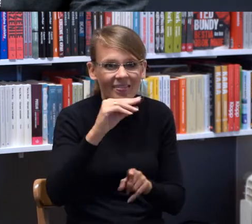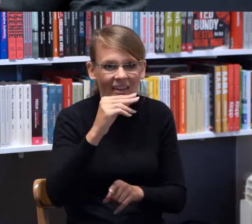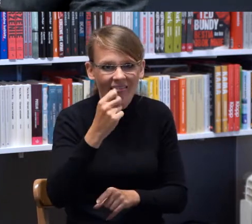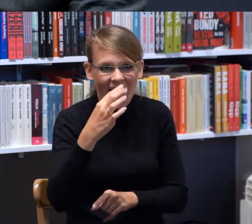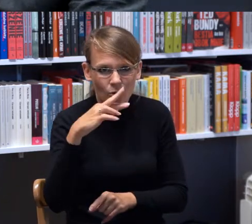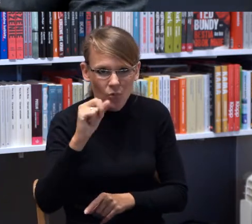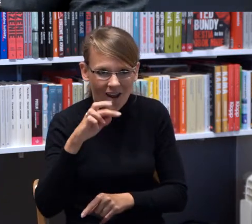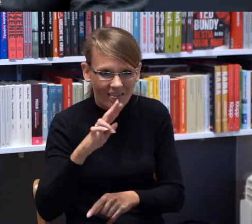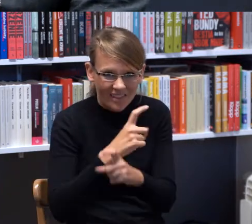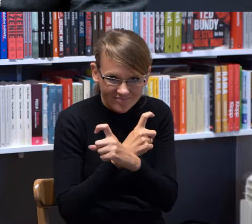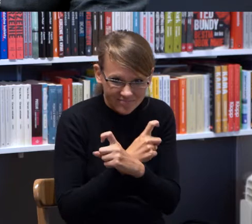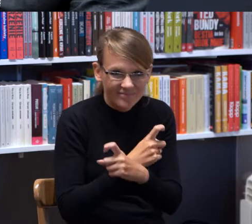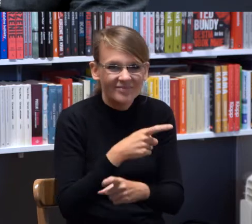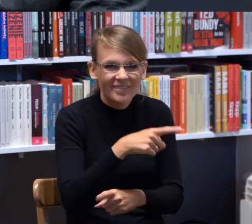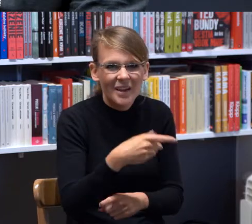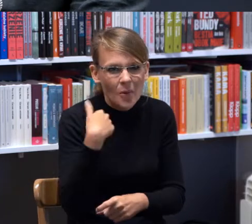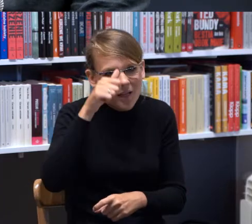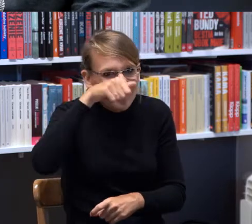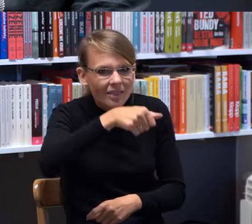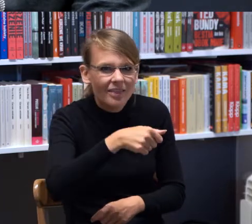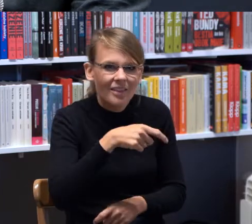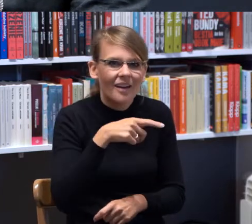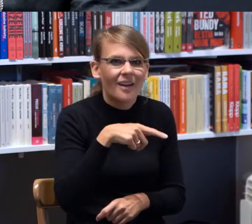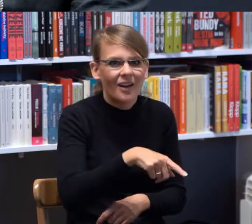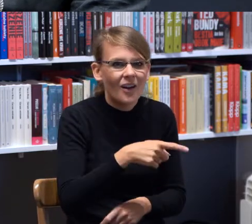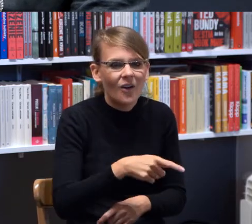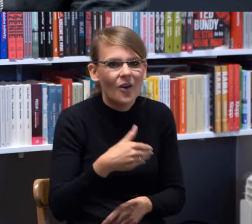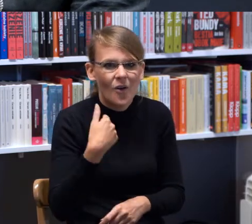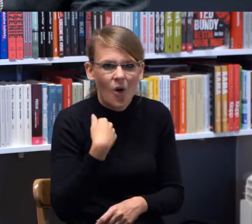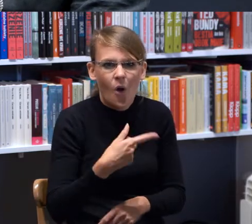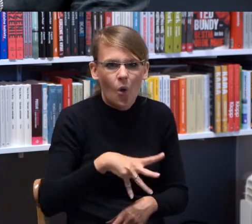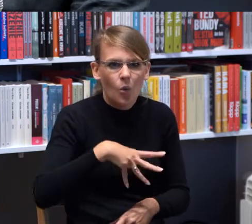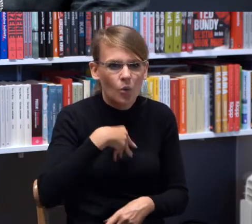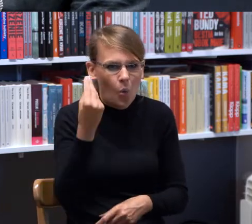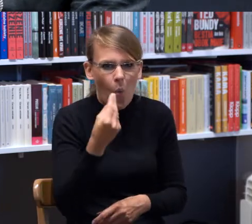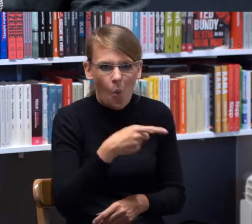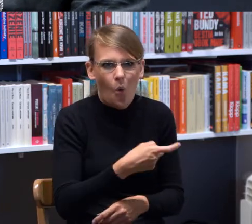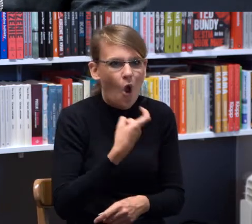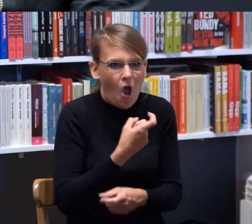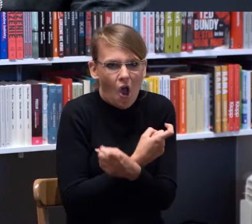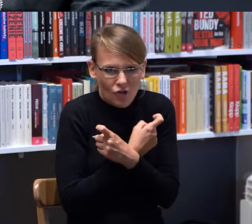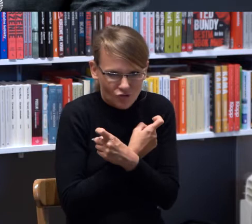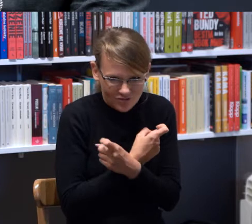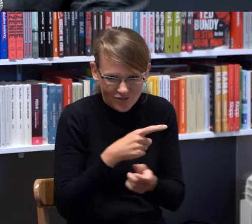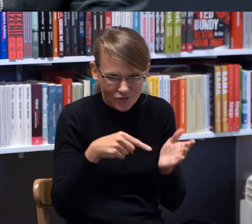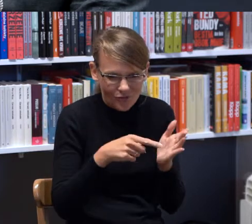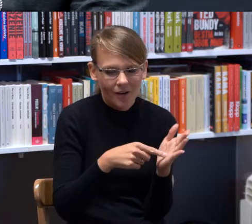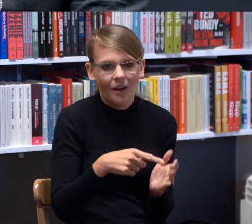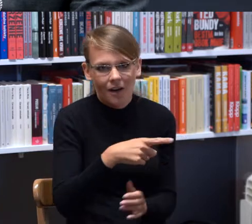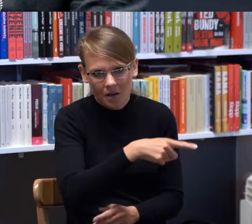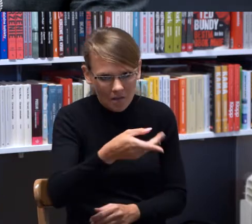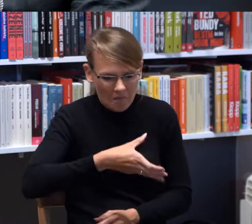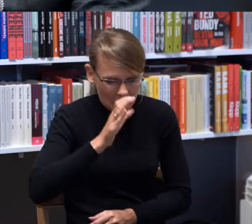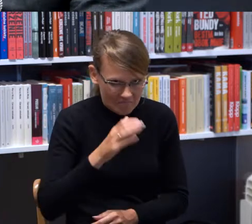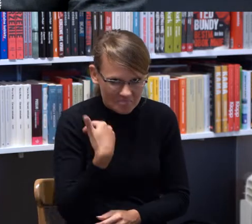się nazywało chyba jagodówka na kościach. Jedną z możliwych nazw tego było. To była taka.